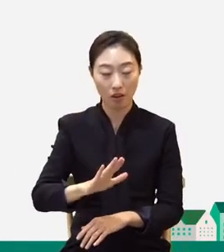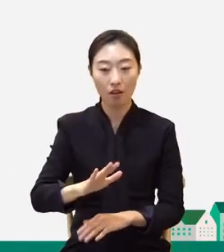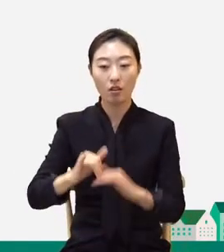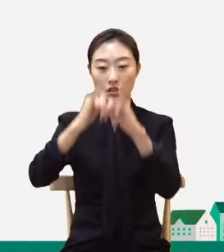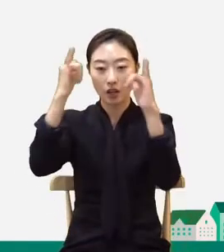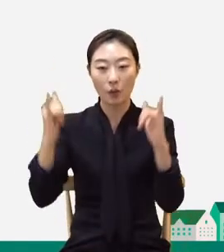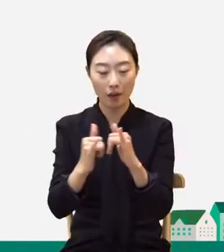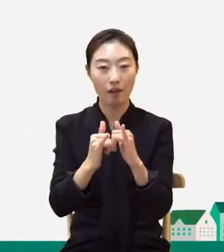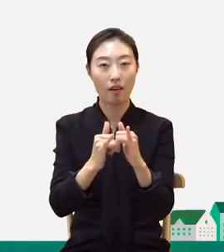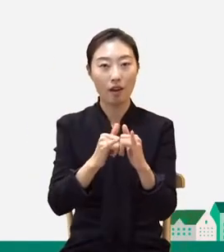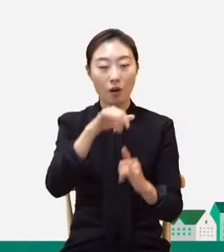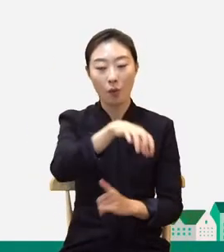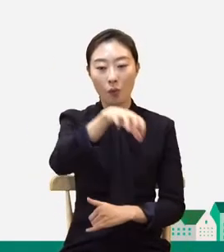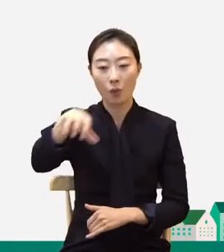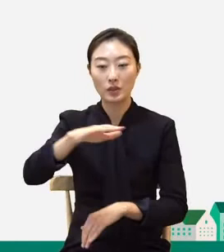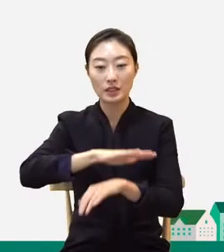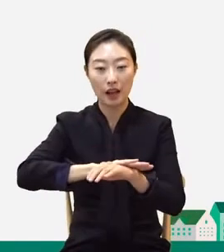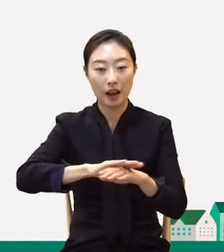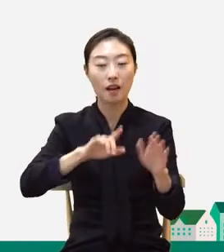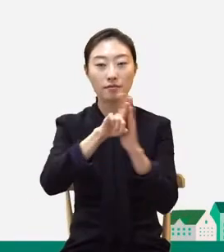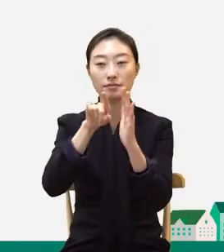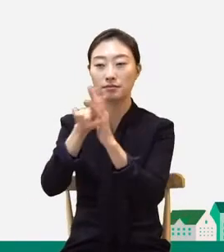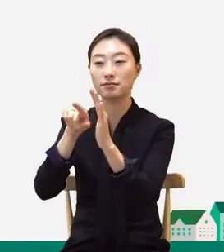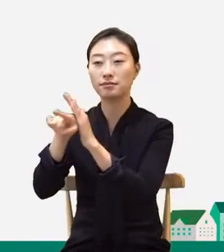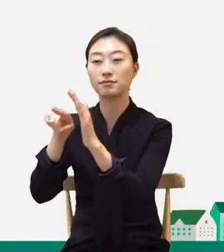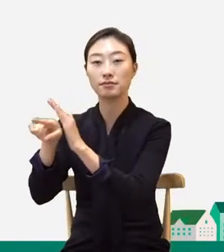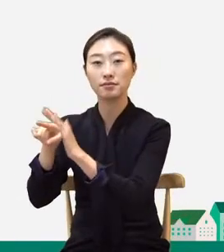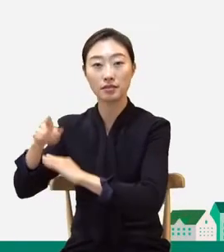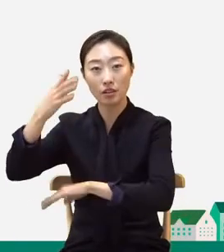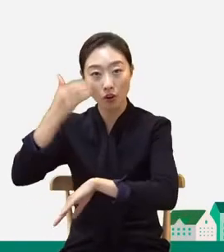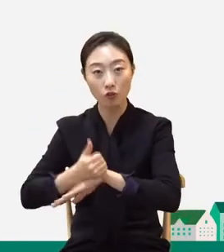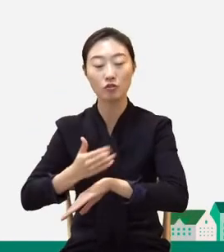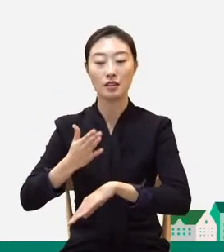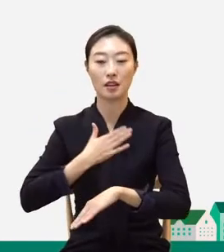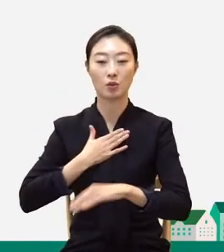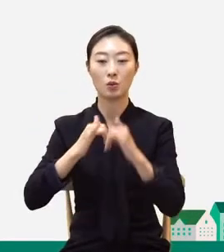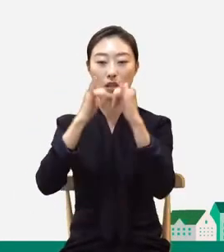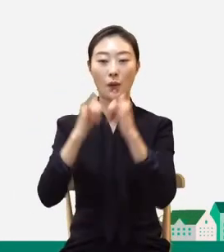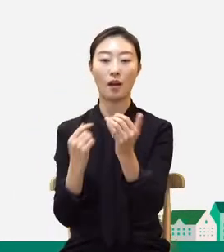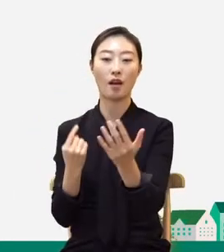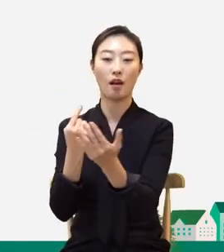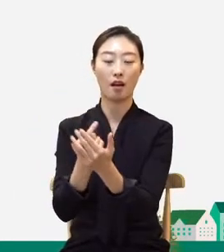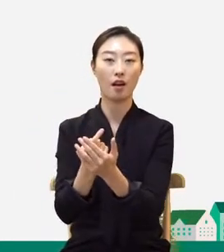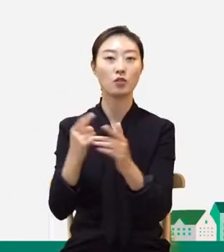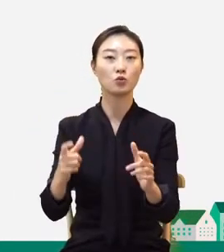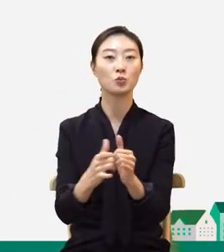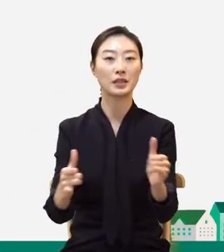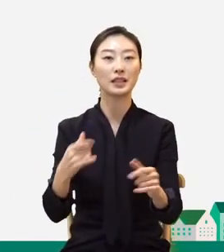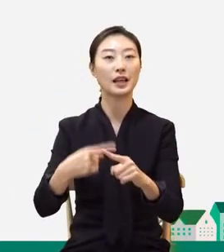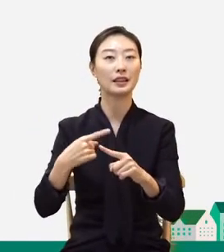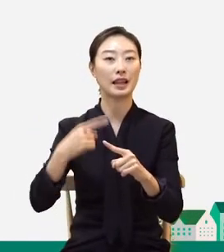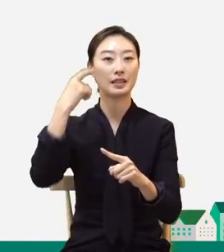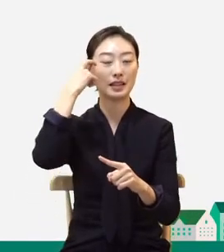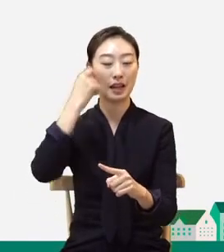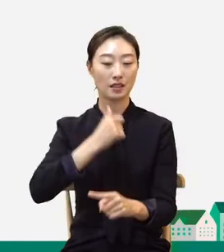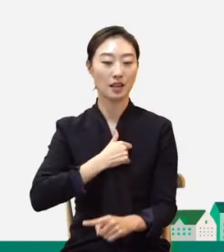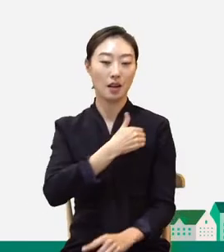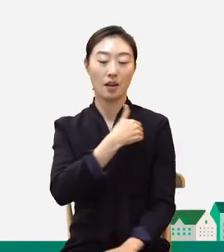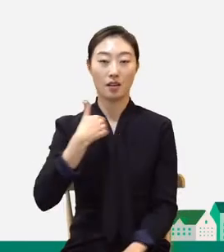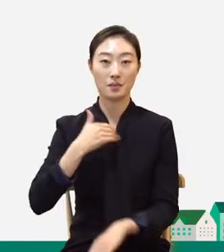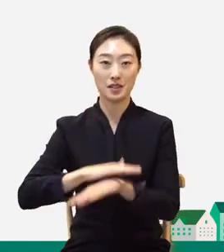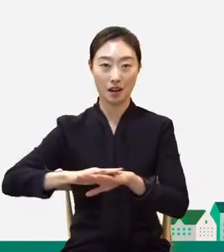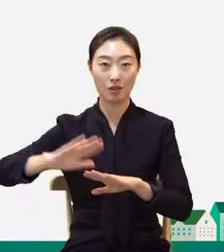지역사회 자원을 이용하는 과정에서 나도 좀 지역사회 주민의 일원이다 이런 자신감이 높아진 부분이었습니다. 실제로